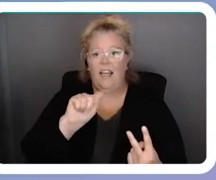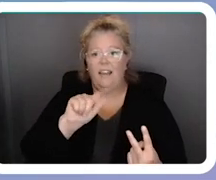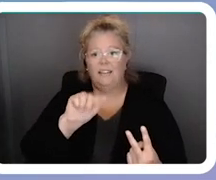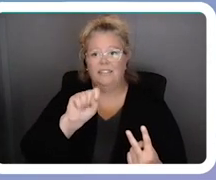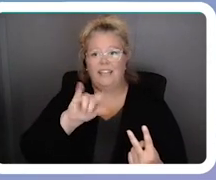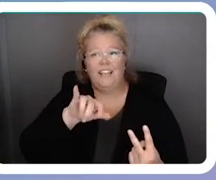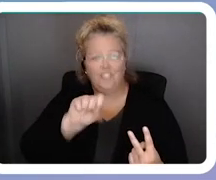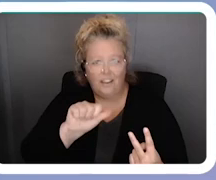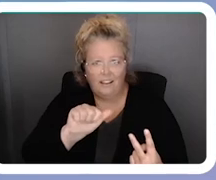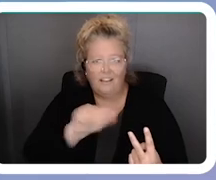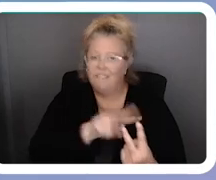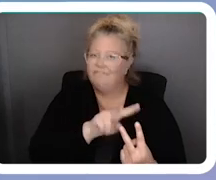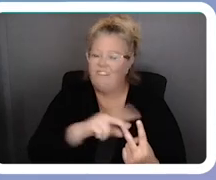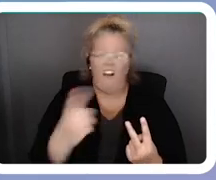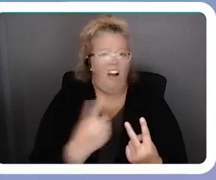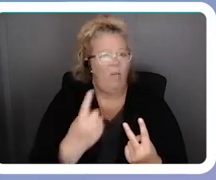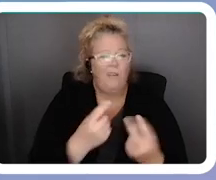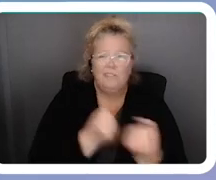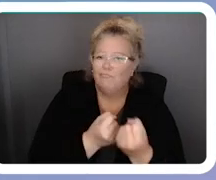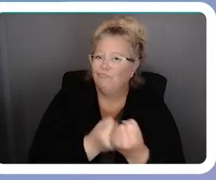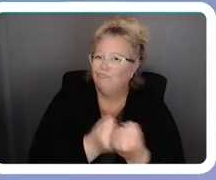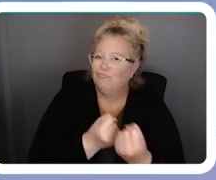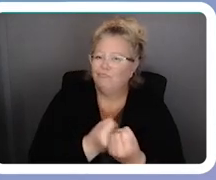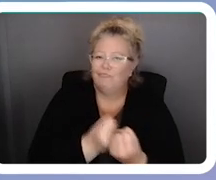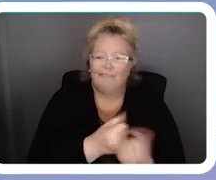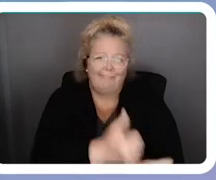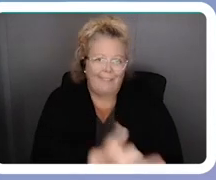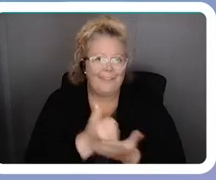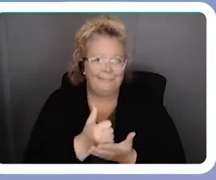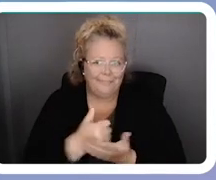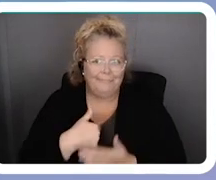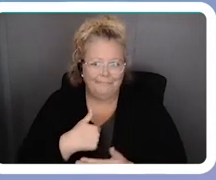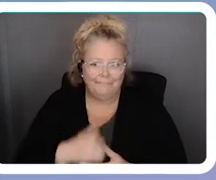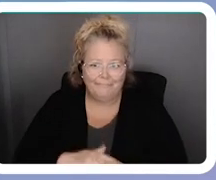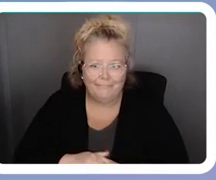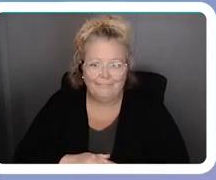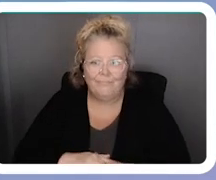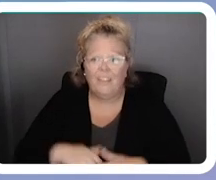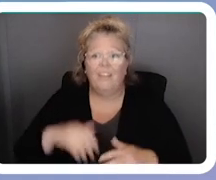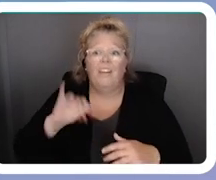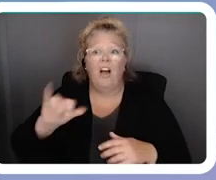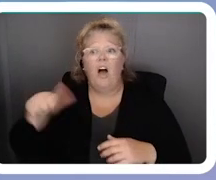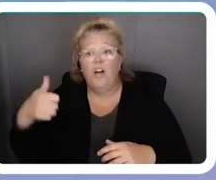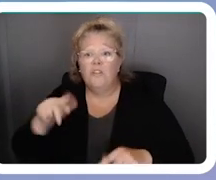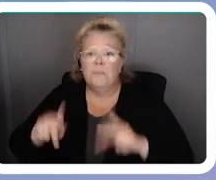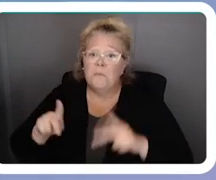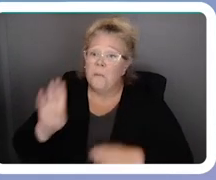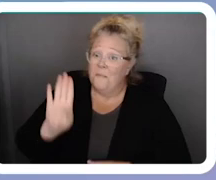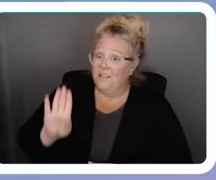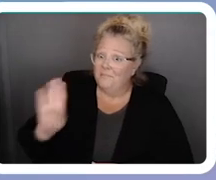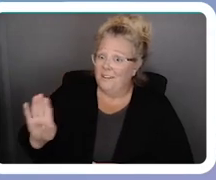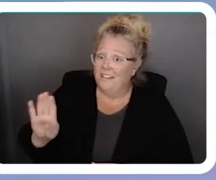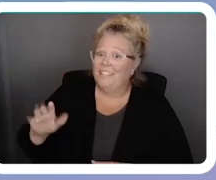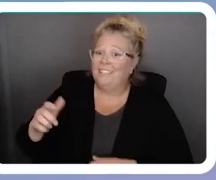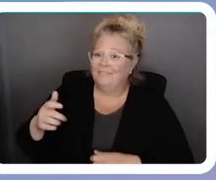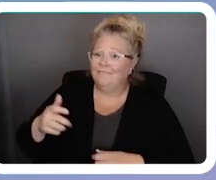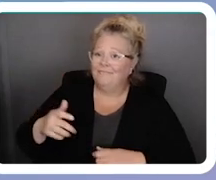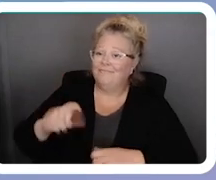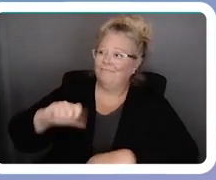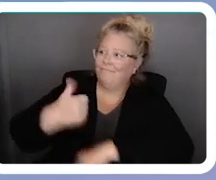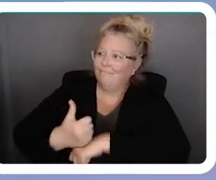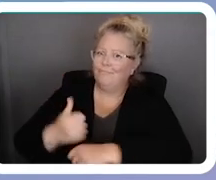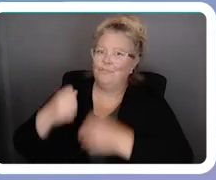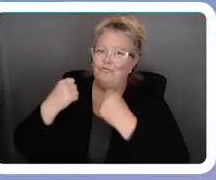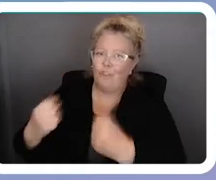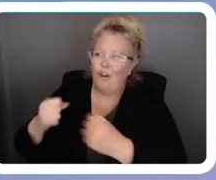και η Αναταρχία είναι πάντα εκεί για μένα, όπως και τα υπόλοιπα άτομα που γνώρισα χάρη τα Best Buddies, πλέον